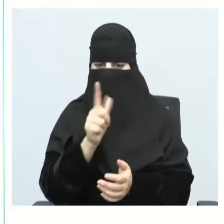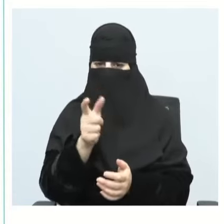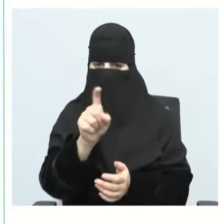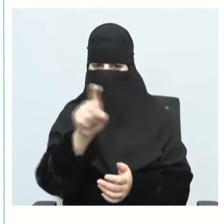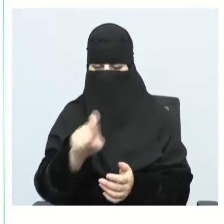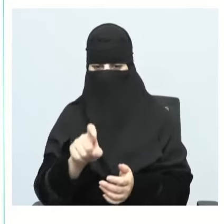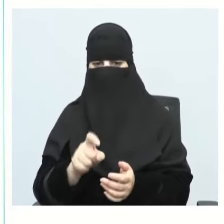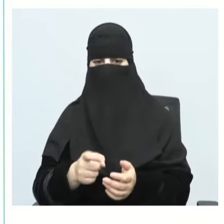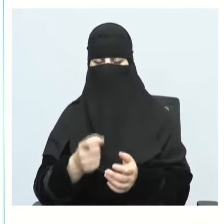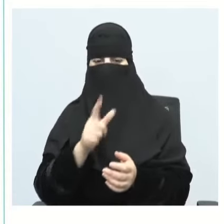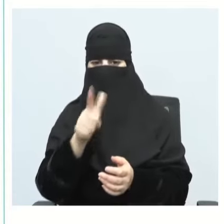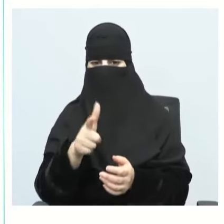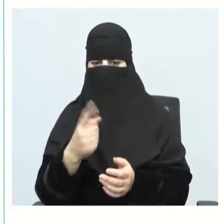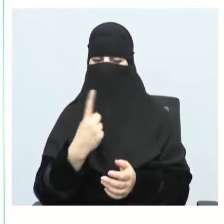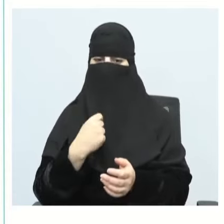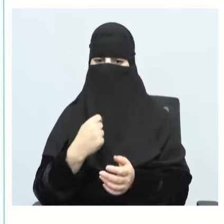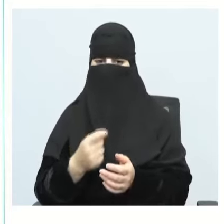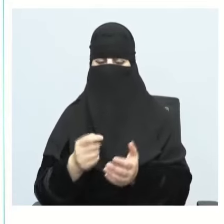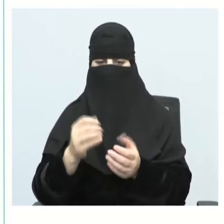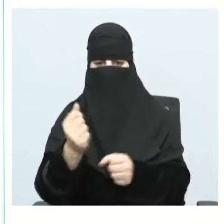خطه انشاء قائمه